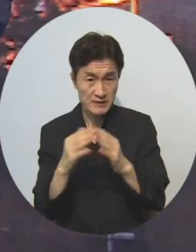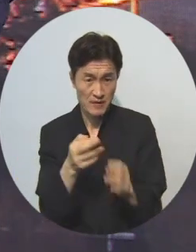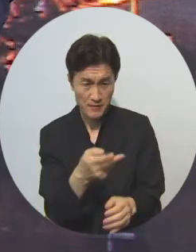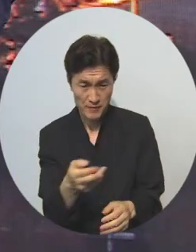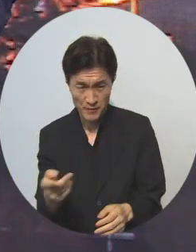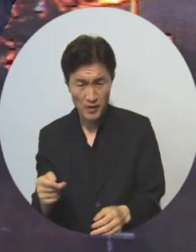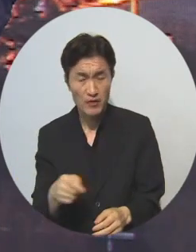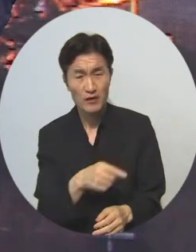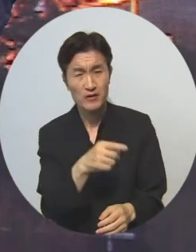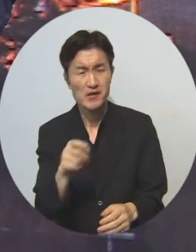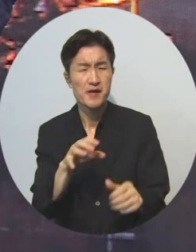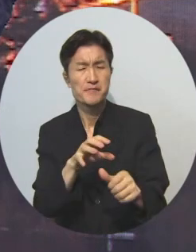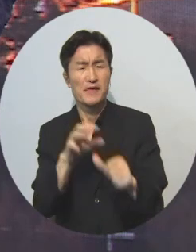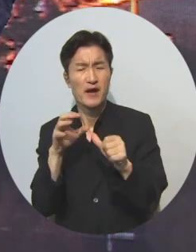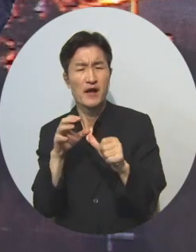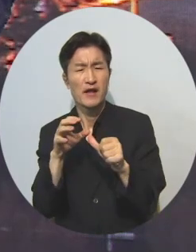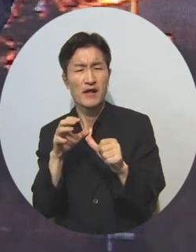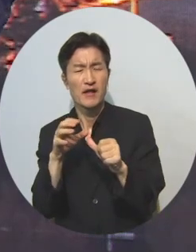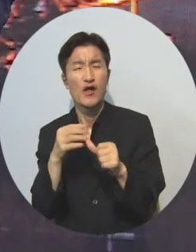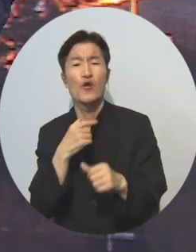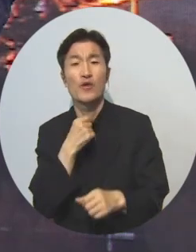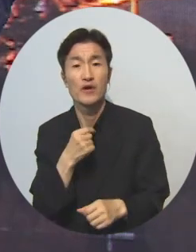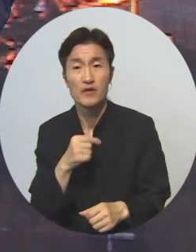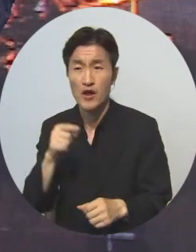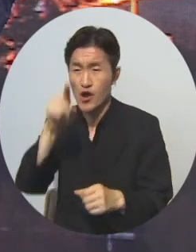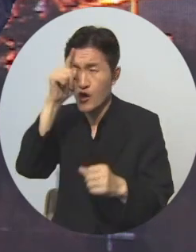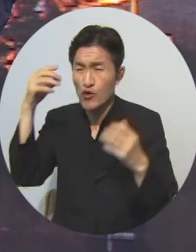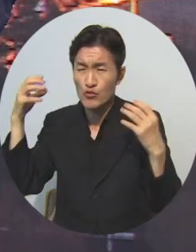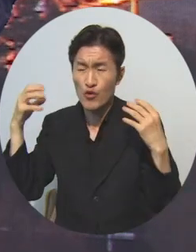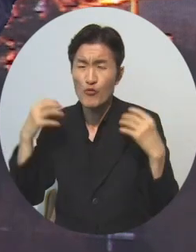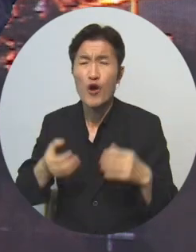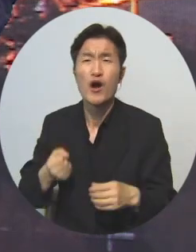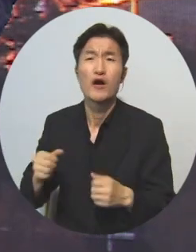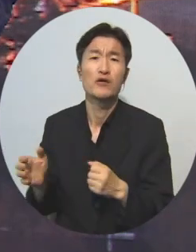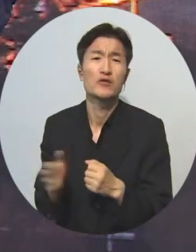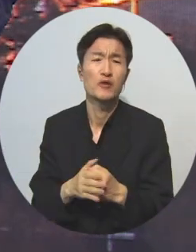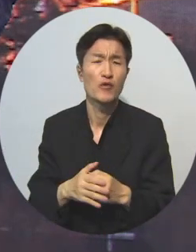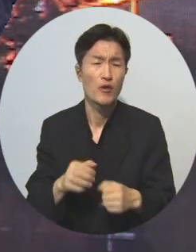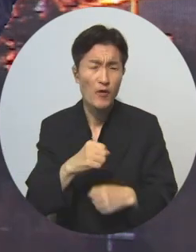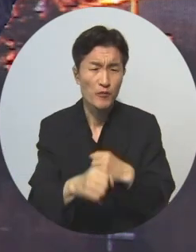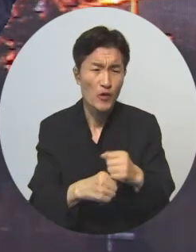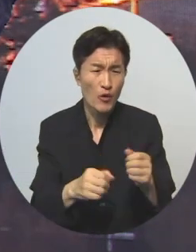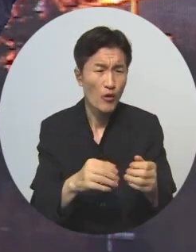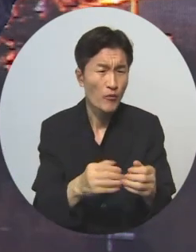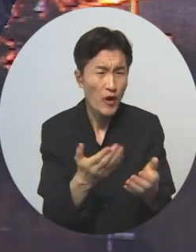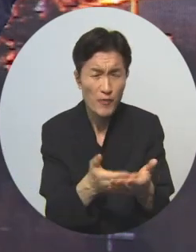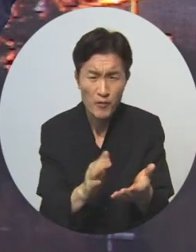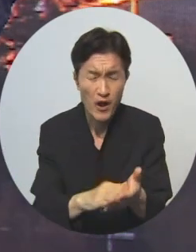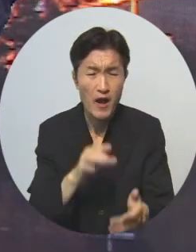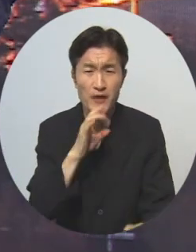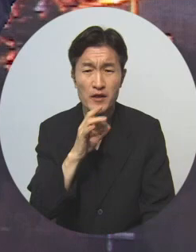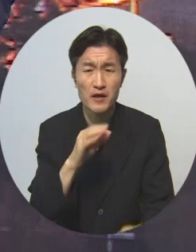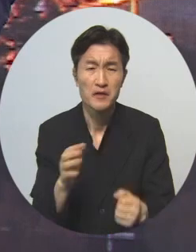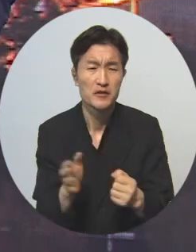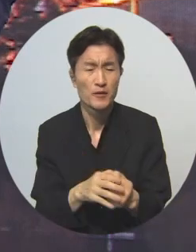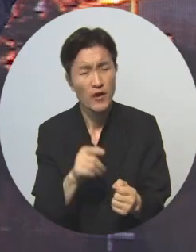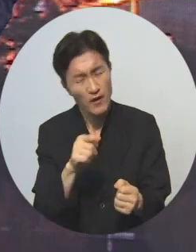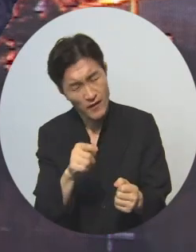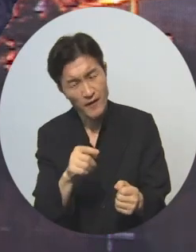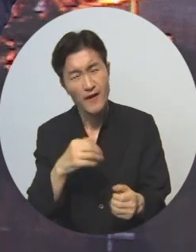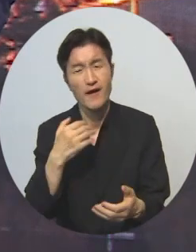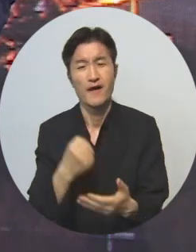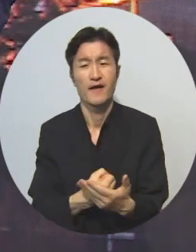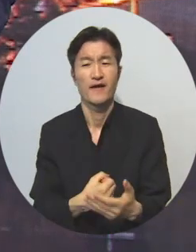도구로 활용하고 싶은데 중앙정부의 소유라 마음대로 손을 못 다보니 흉물스런 애물단지가 되고